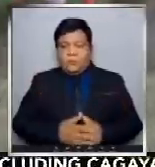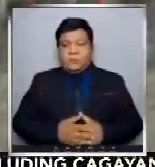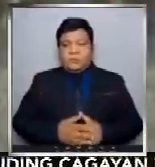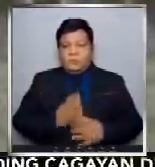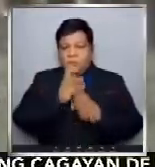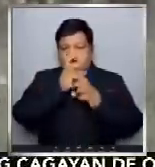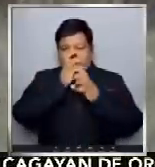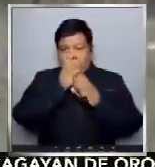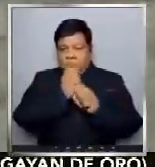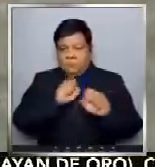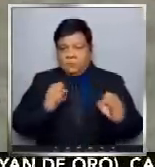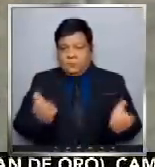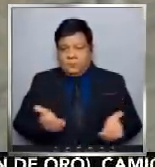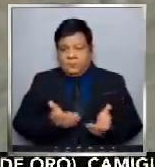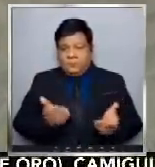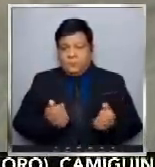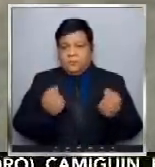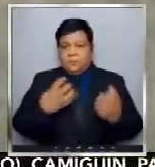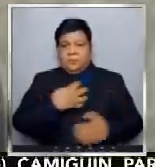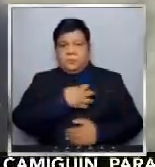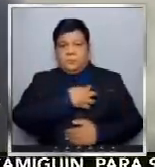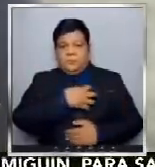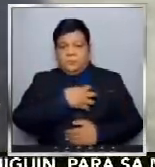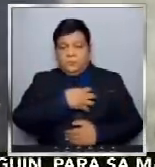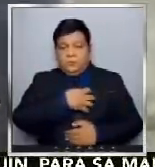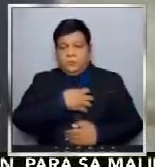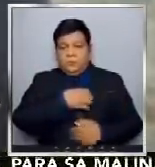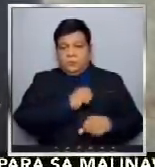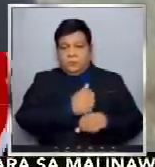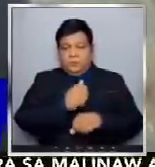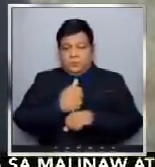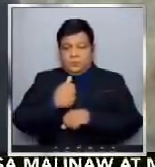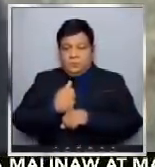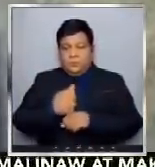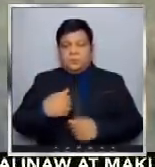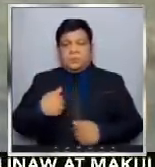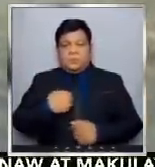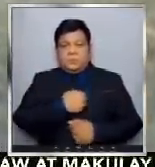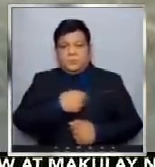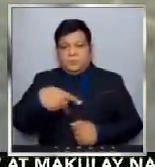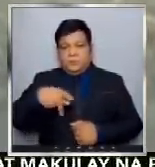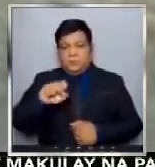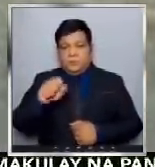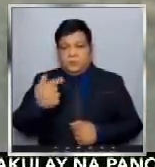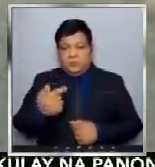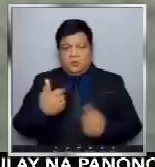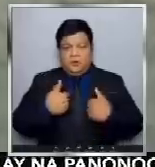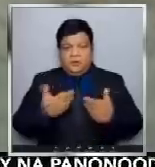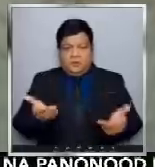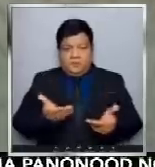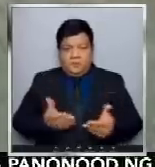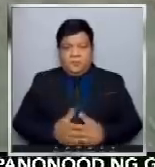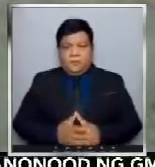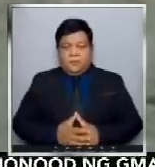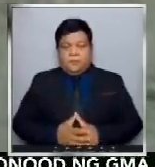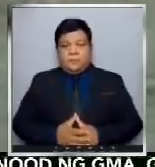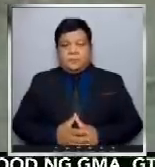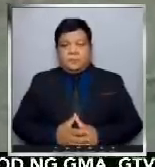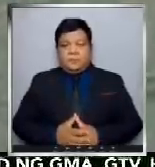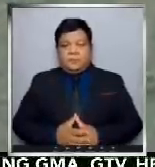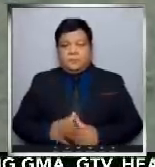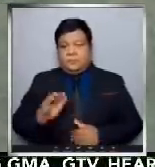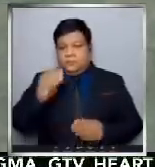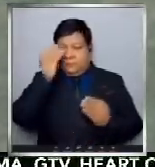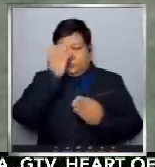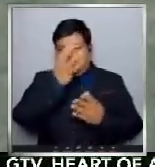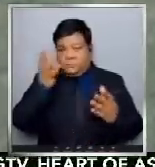mga motorista, asahan na po ang mabigat na daloy ng trapiko dito sa area ng Asiana sa Paranaque City dahil